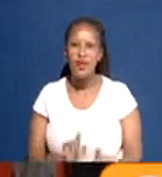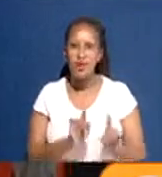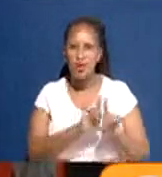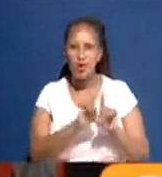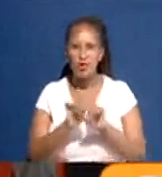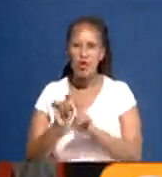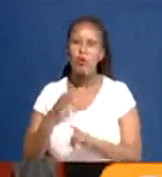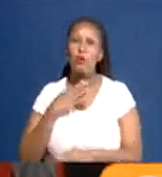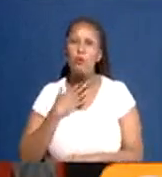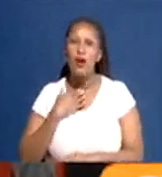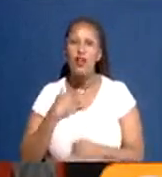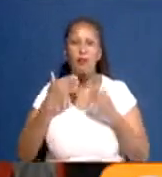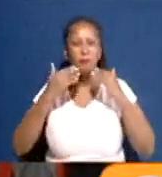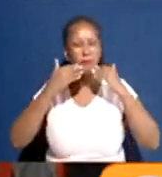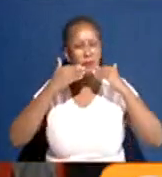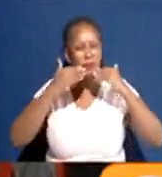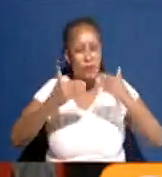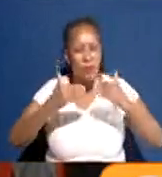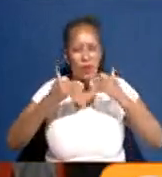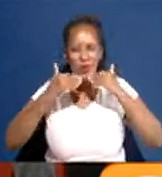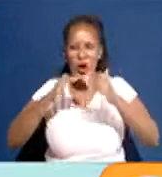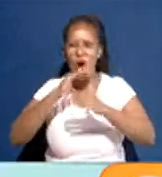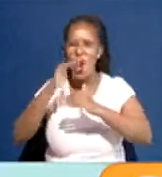Nataka niwapongeze wa Kenya wote.